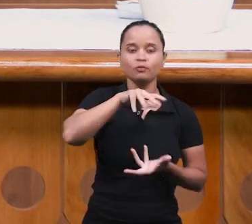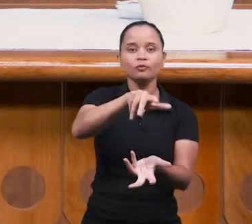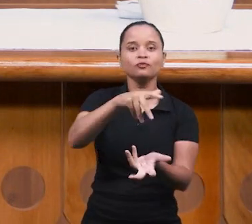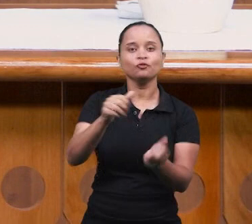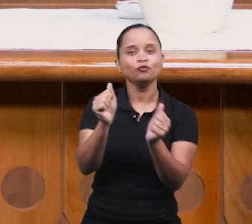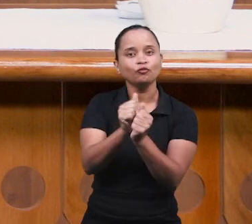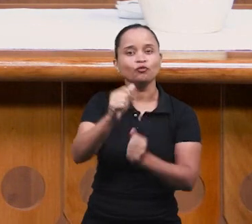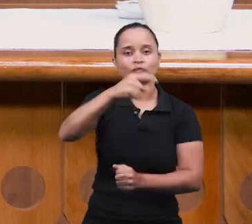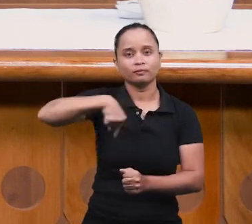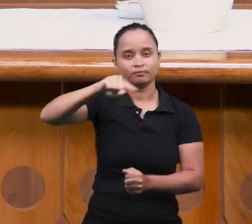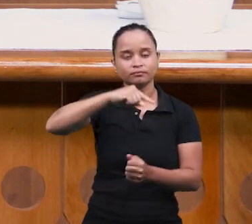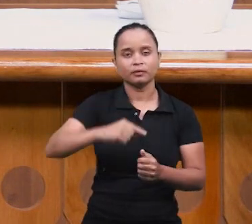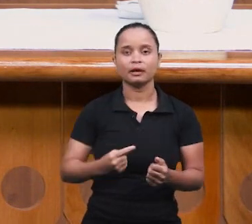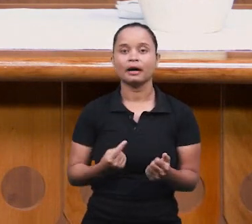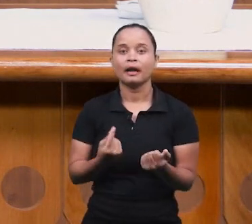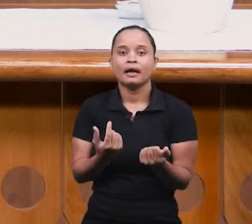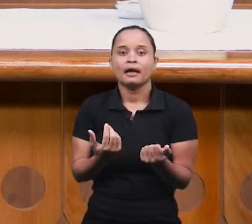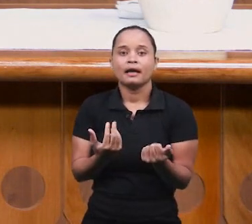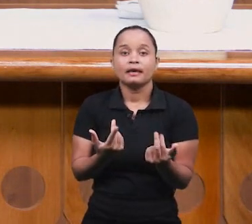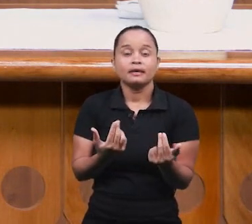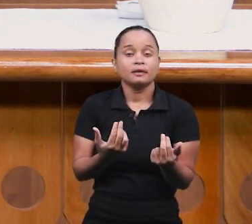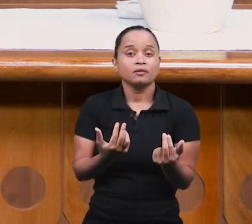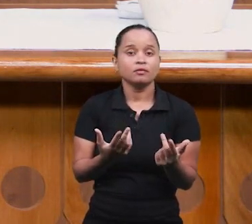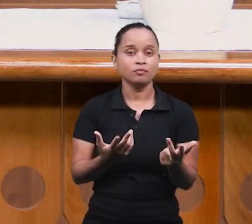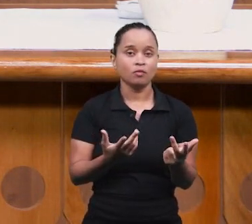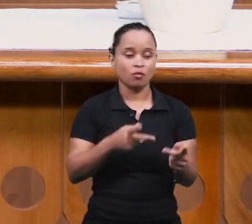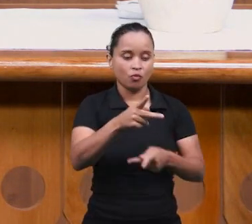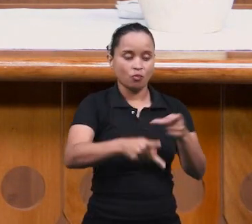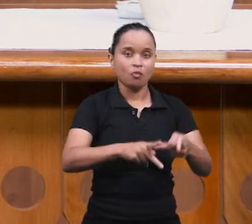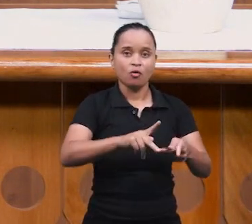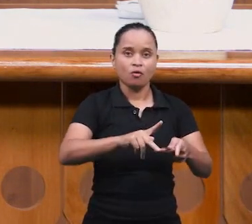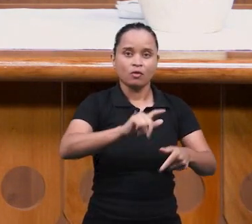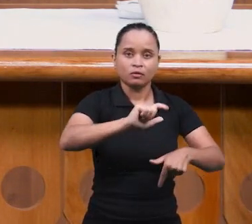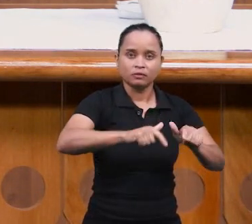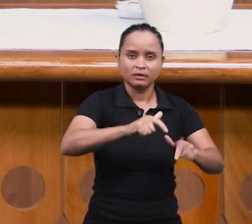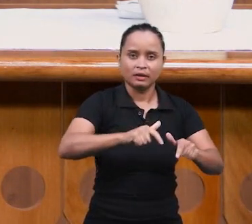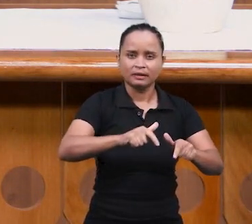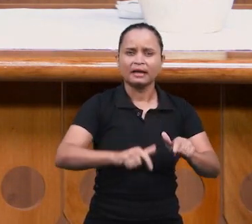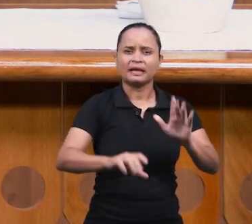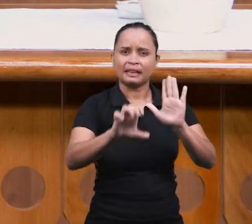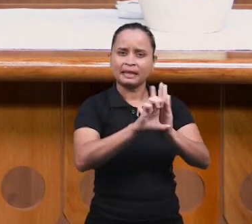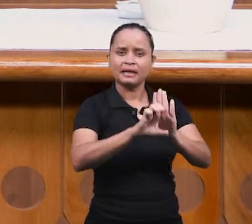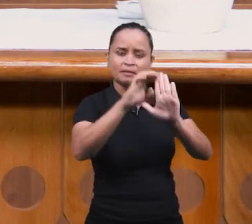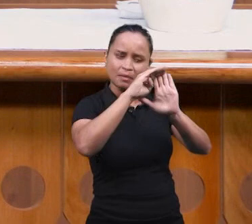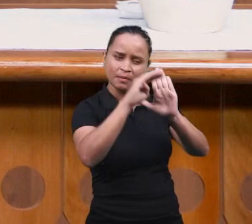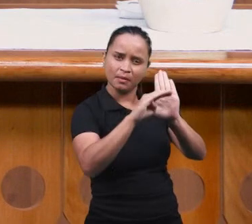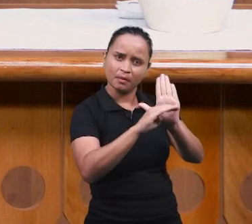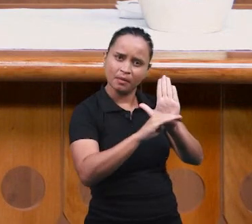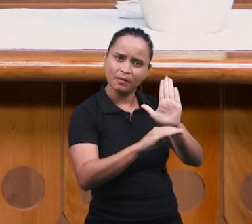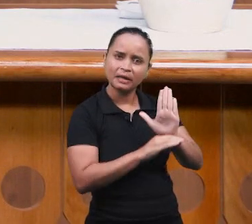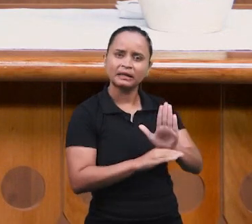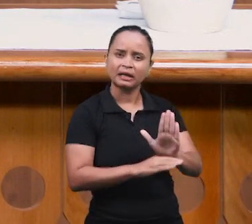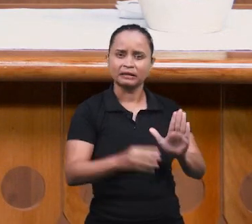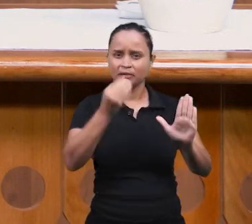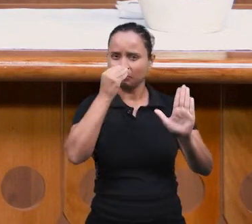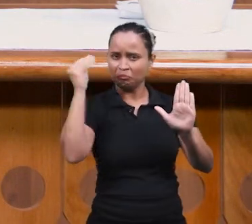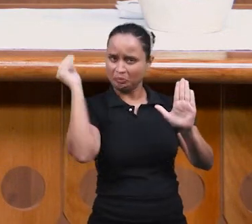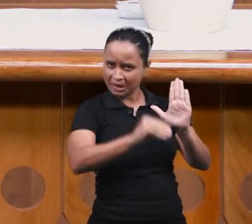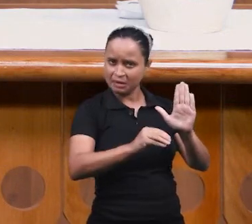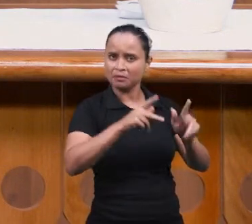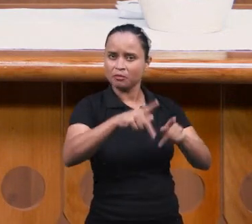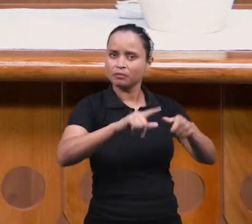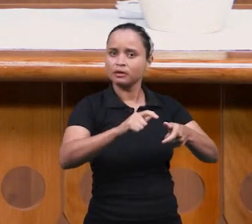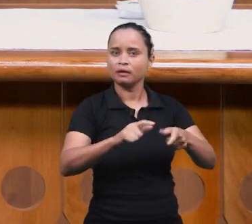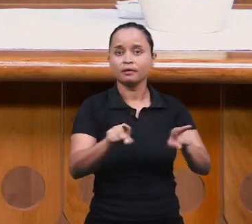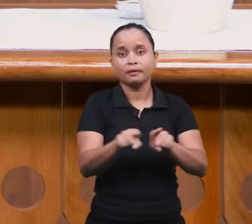la même manière, le peuple d'Israël a rejeté la parole, rejette les statuts, rejette les préceptes.